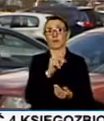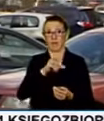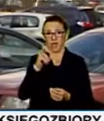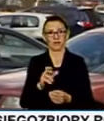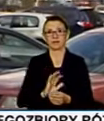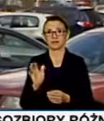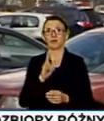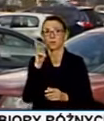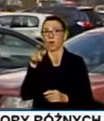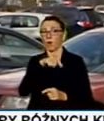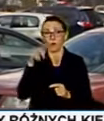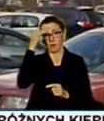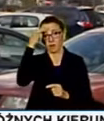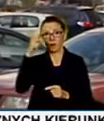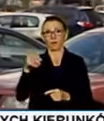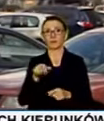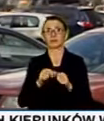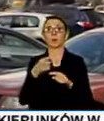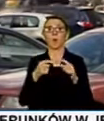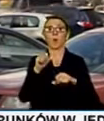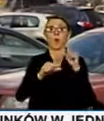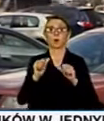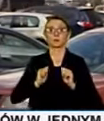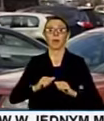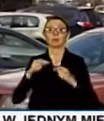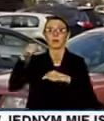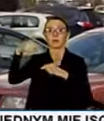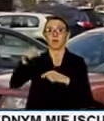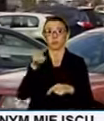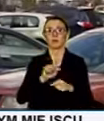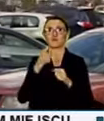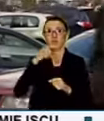Najbardziej przesądni mają teraz pół roku spokoju. Następny piątek 13 dopiero w kwietniu.